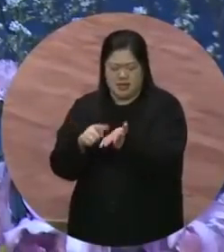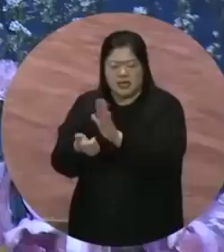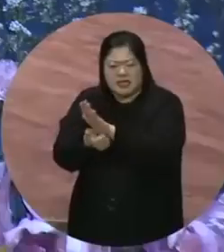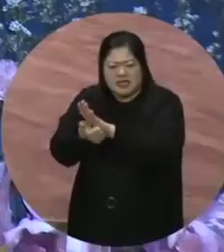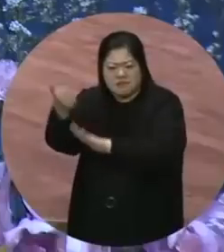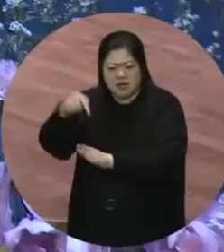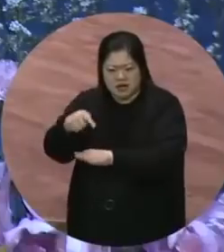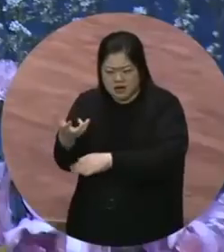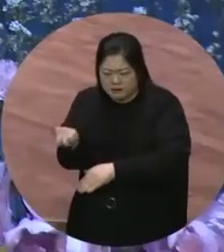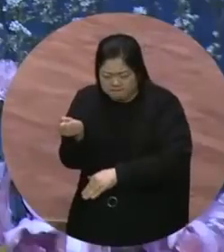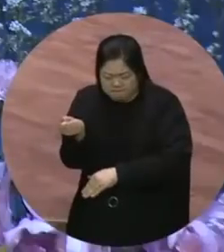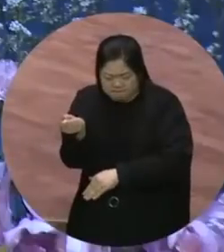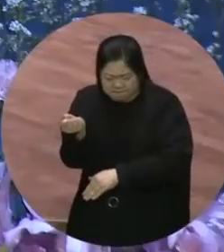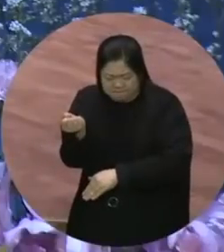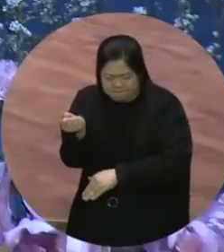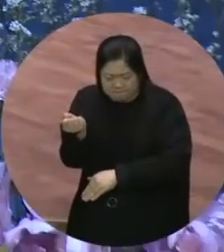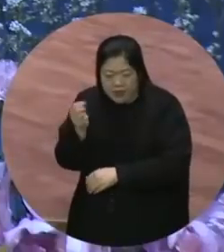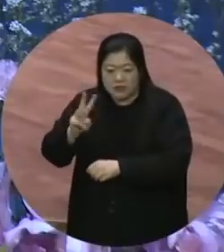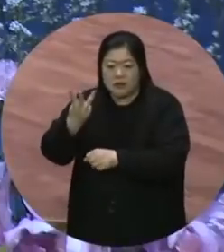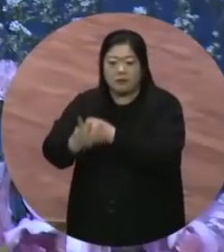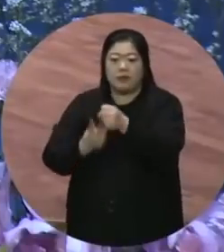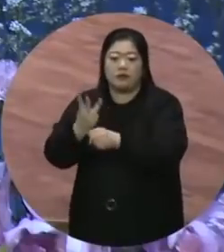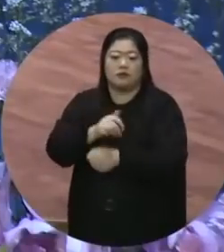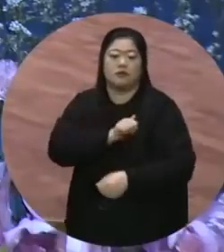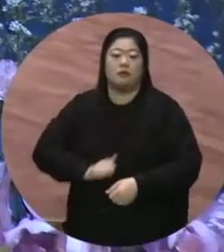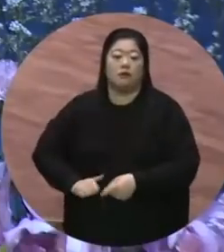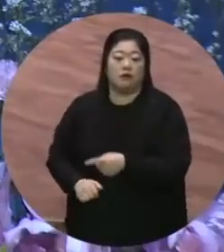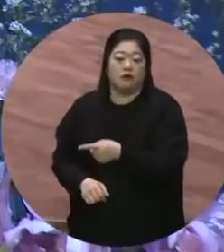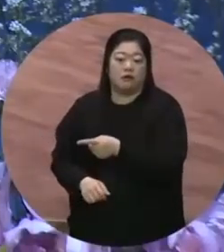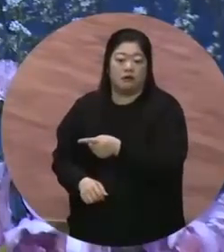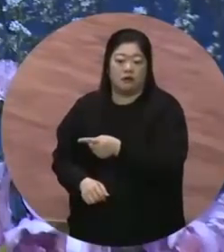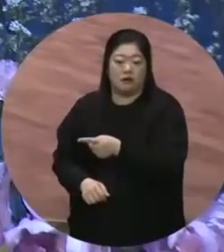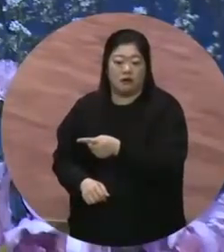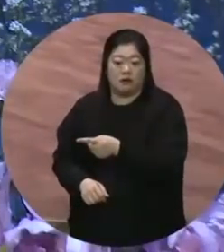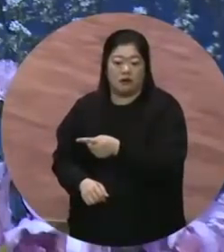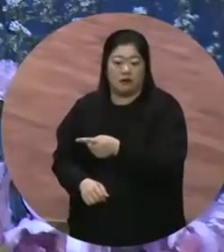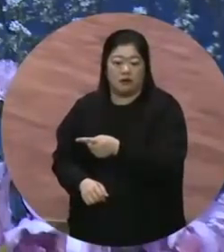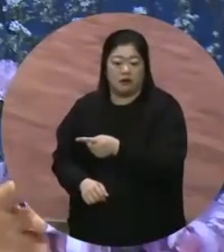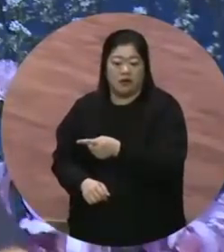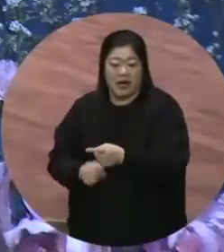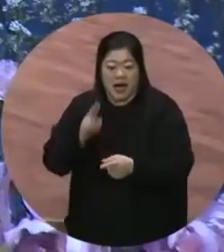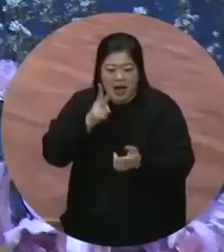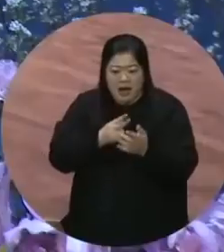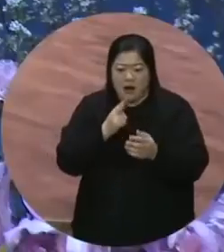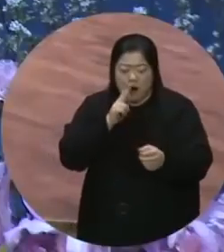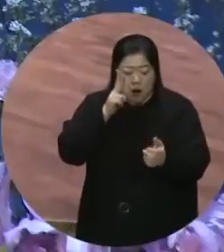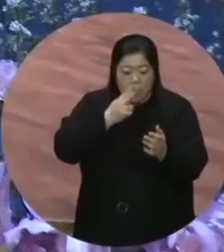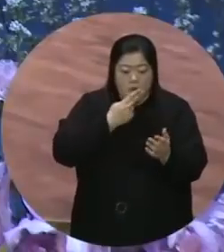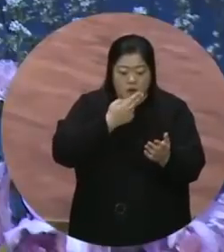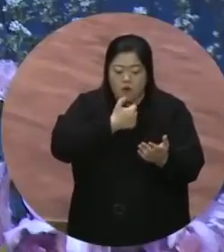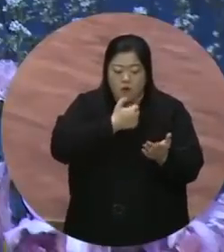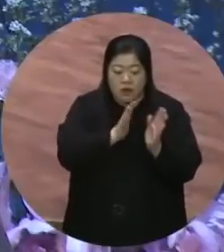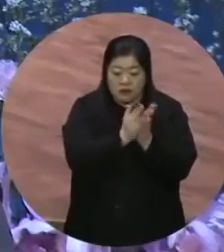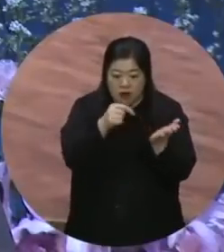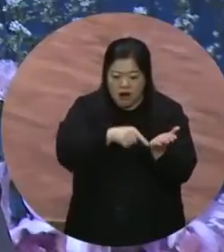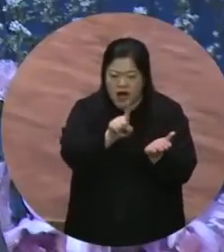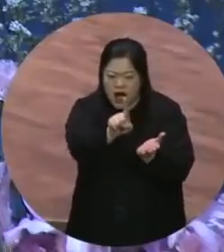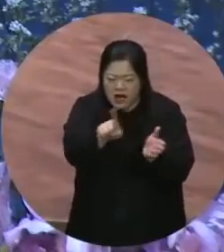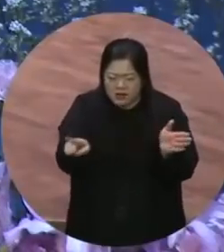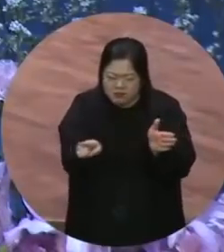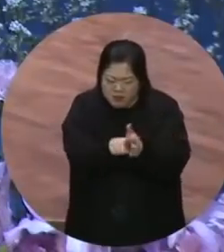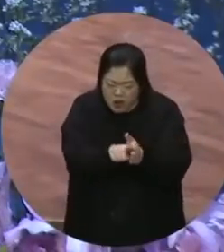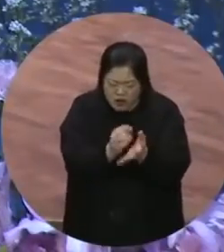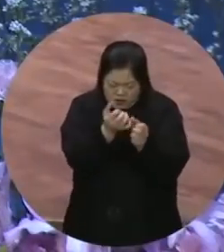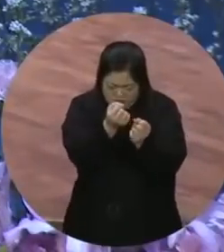수 있었어요. 바울이 보낸 이 편지가, 이 로마서가 이걸 이기게 한 거예요. 여러분, 여러분이